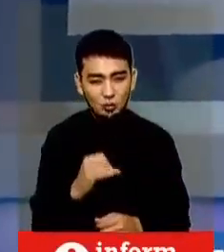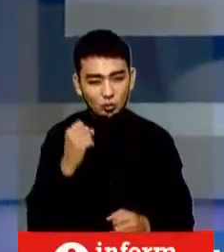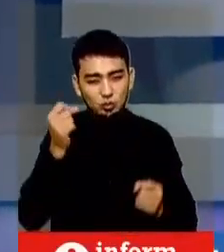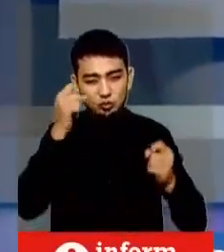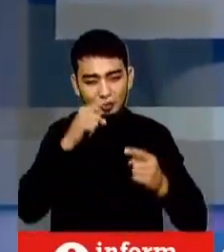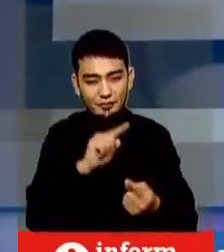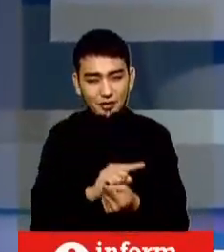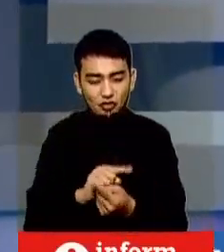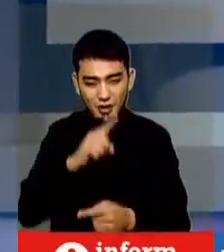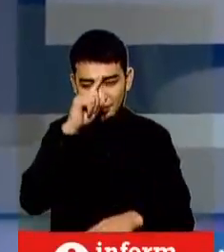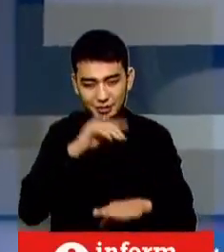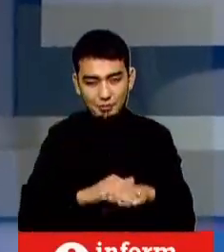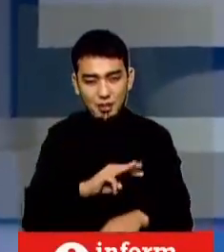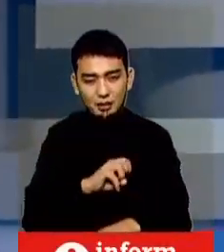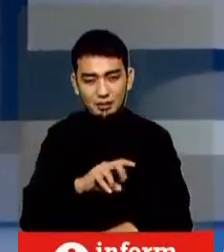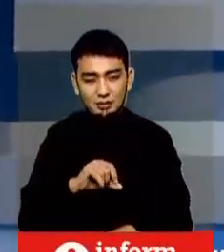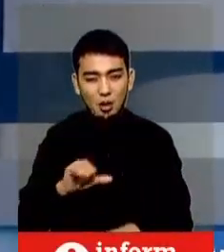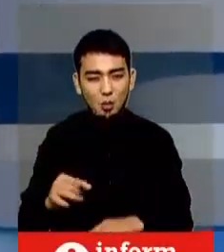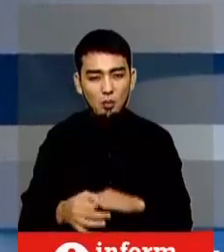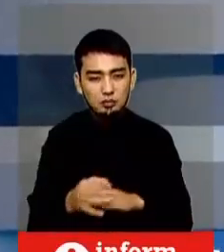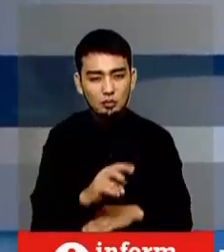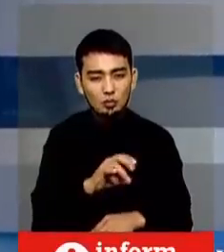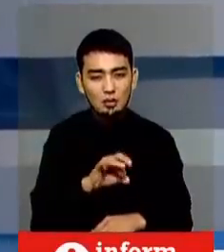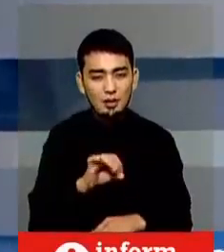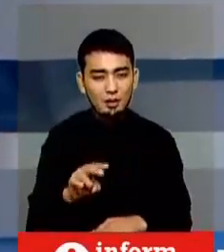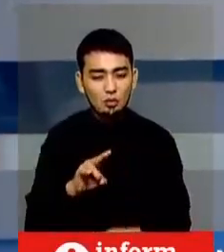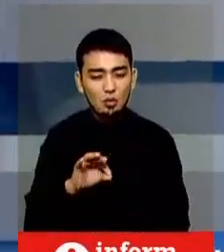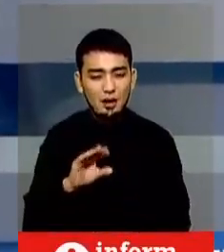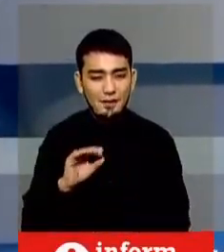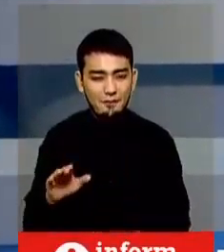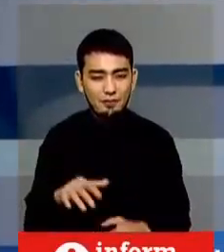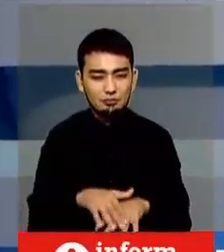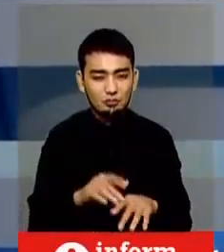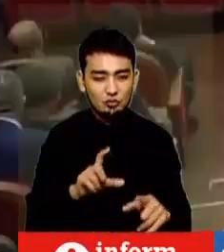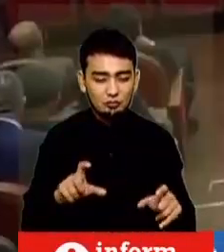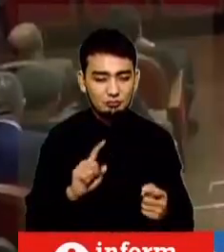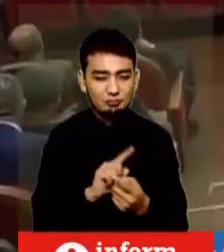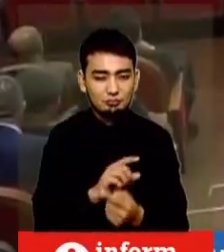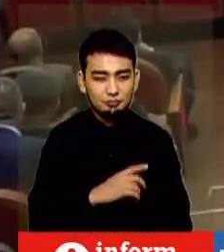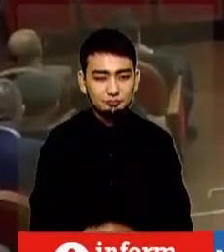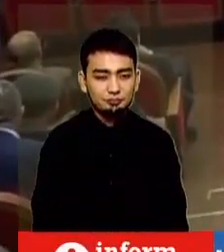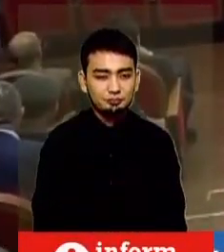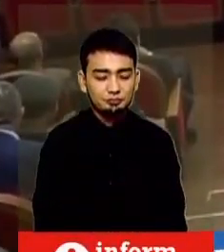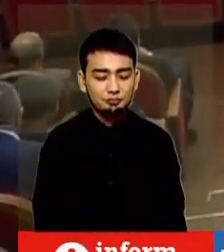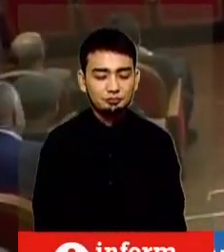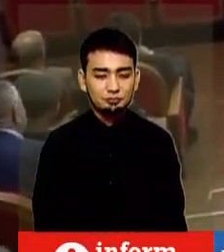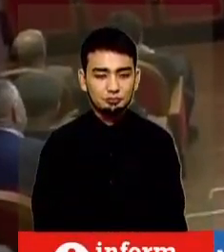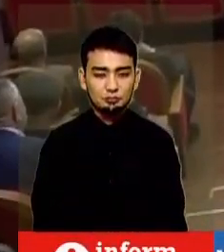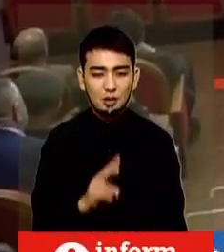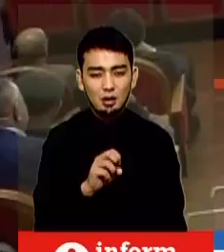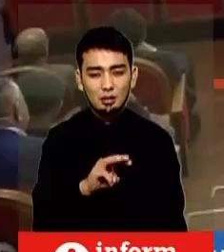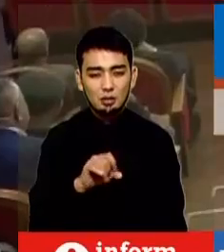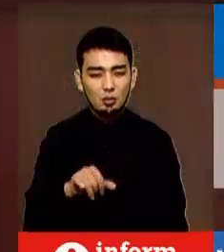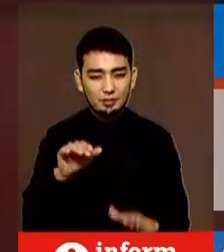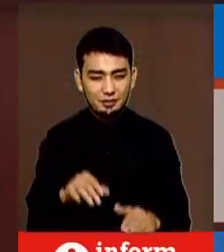ходе встречи акима Мангыстауской области Нурлана Нагаева с горожанами. Актауцы рассказали